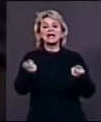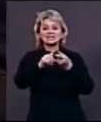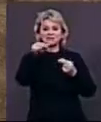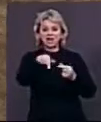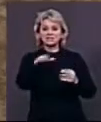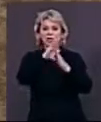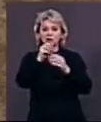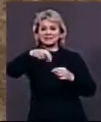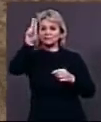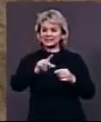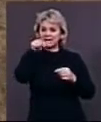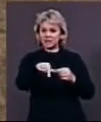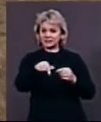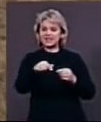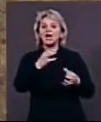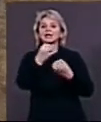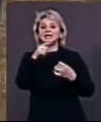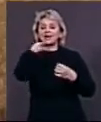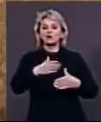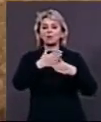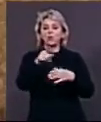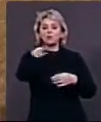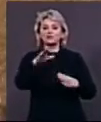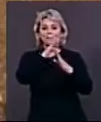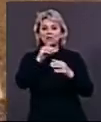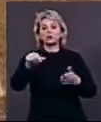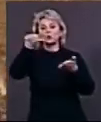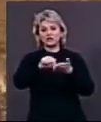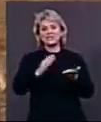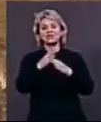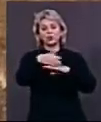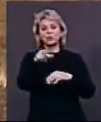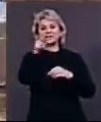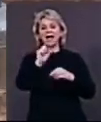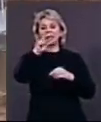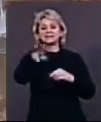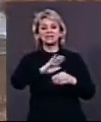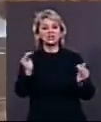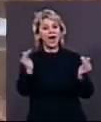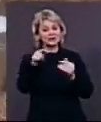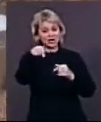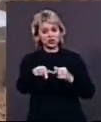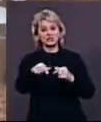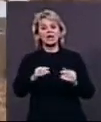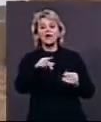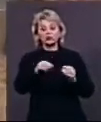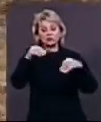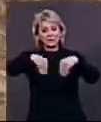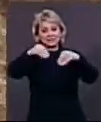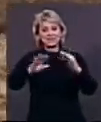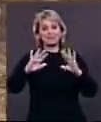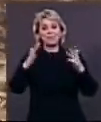связанных с экологией специальностях. Разговорами о помощи природе участники и гости экоакции не ограничились и высадили в городском